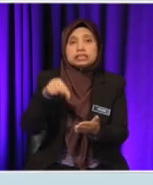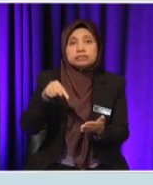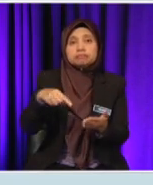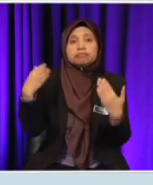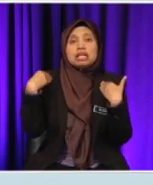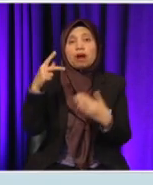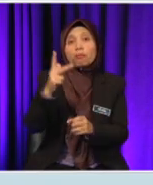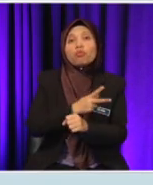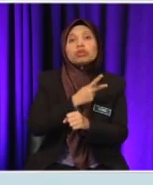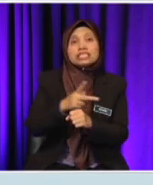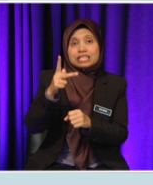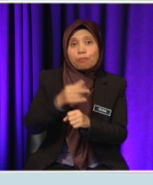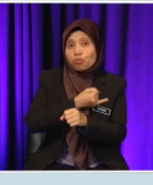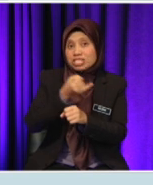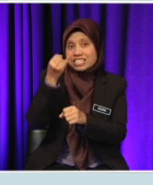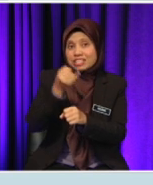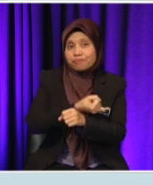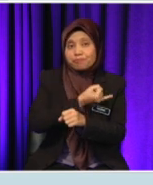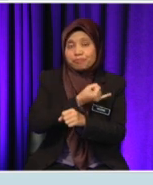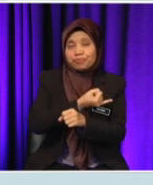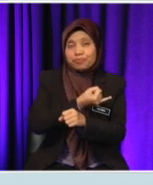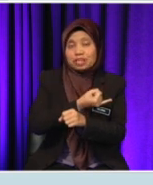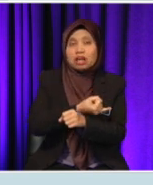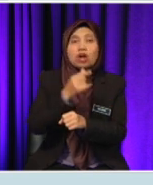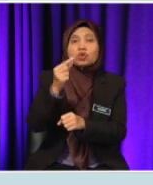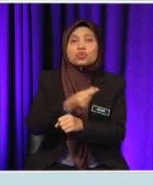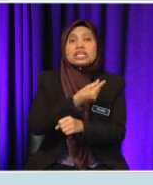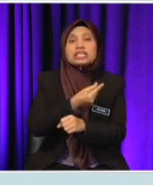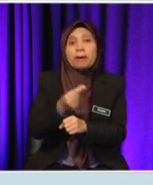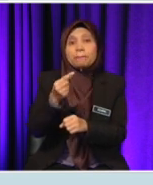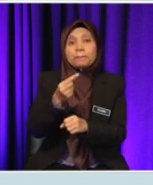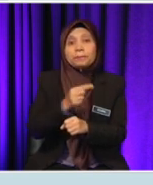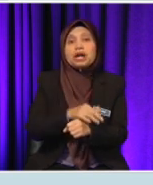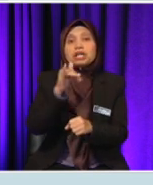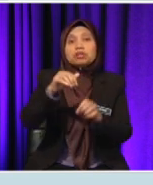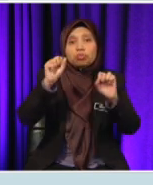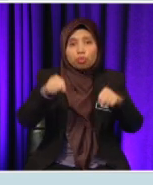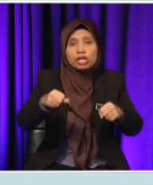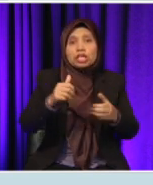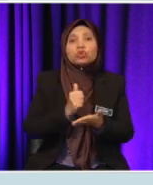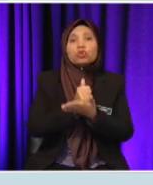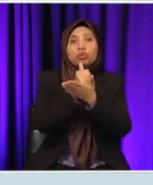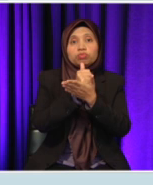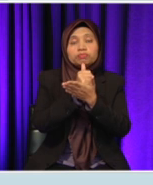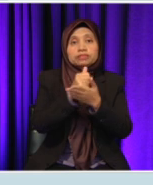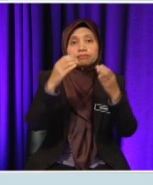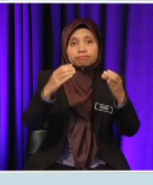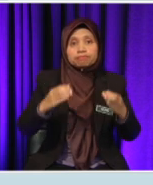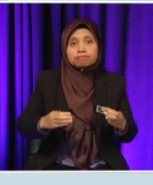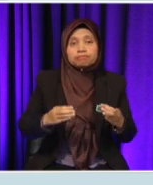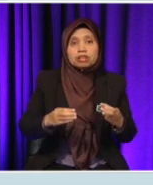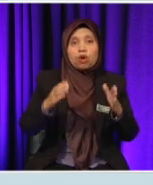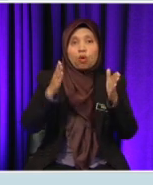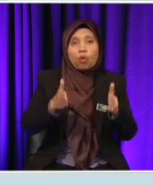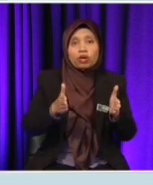oke puisi gurindam beberapa petua ada bambu itu dalam kehidupan yang boleh membantu dalam hidup syariat kerajinan orang